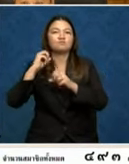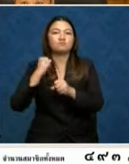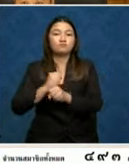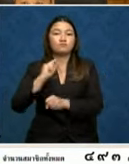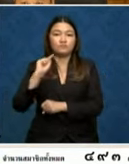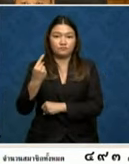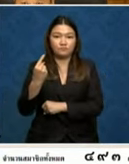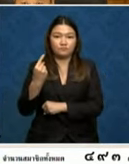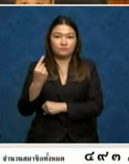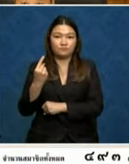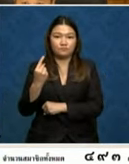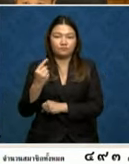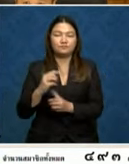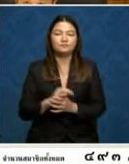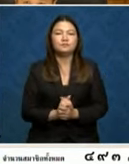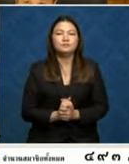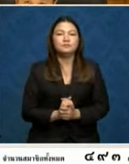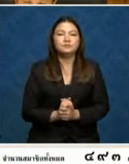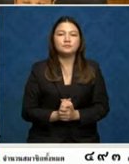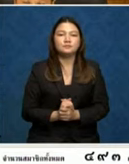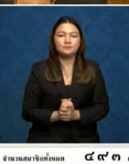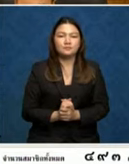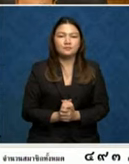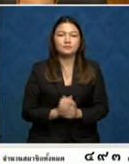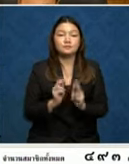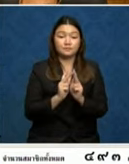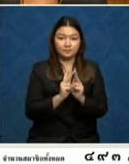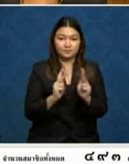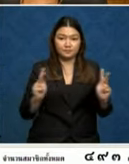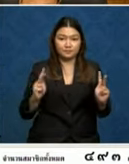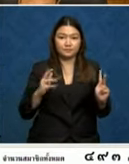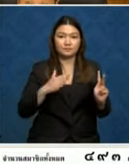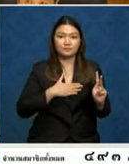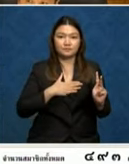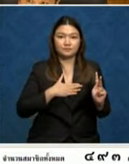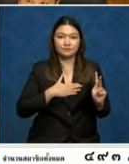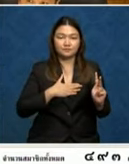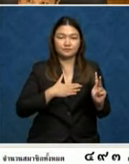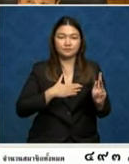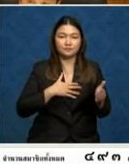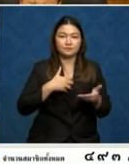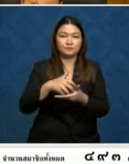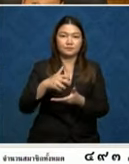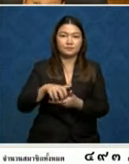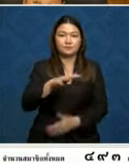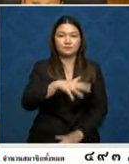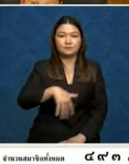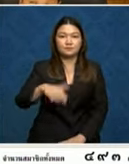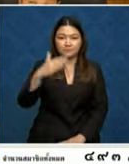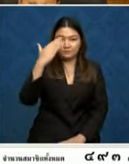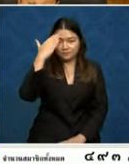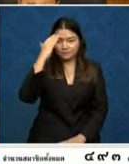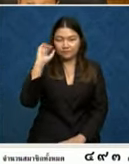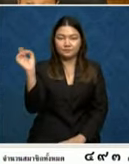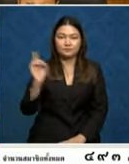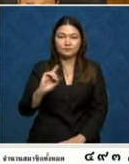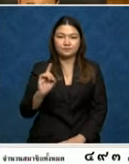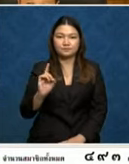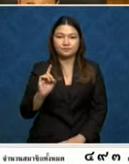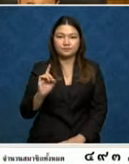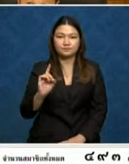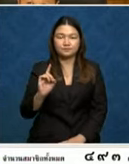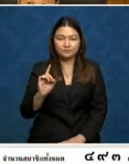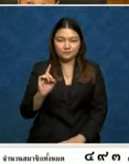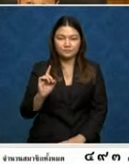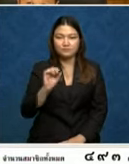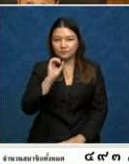ครับอ่า คณะกรมฐิการนะครับ ก่เปรียเพื่อนสมาชิก แล้วก็เพื่อนกมฐ